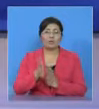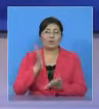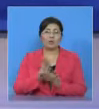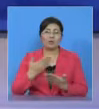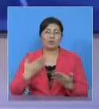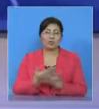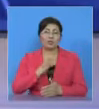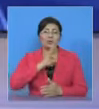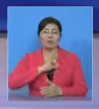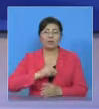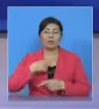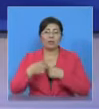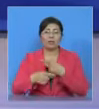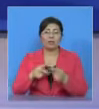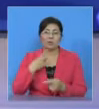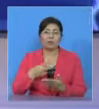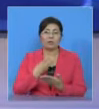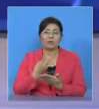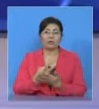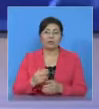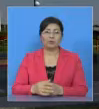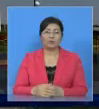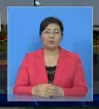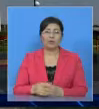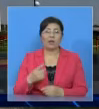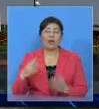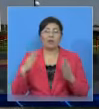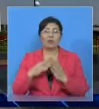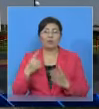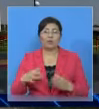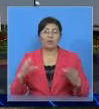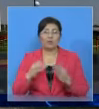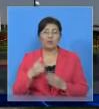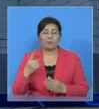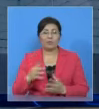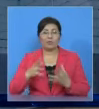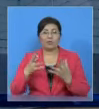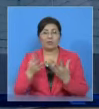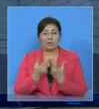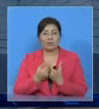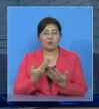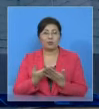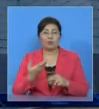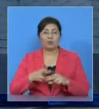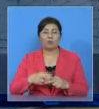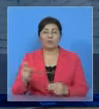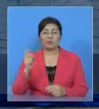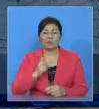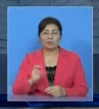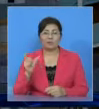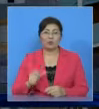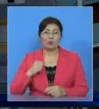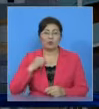жүйенің тиімділігі туралы алдағы бейне сюжетте. Бір үй, бір бірлестік, бір есеп шот. Бұдан былай баспана иелері тұрғын